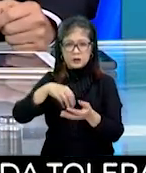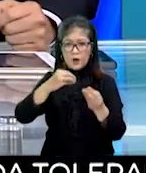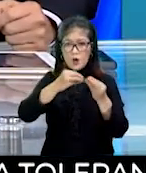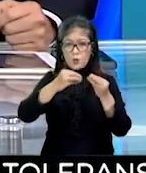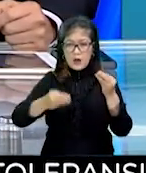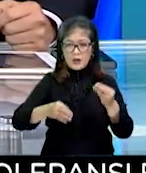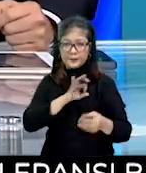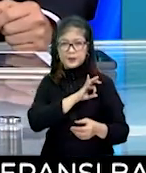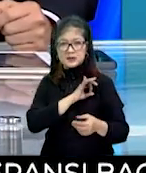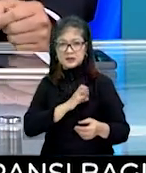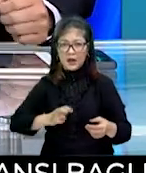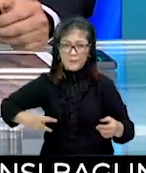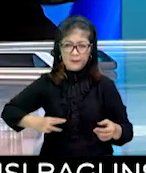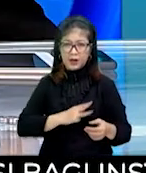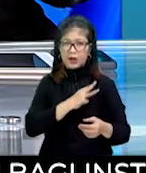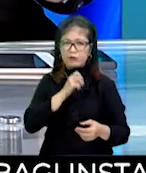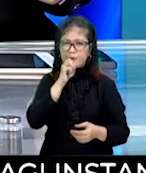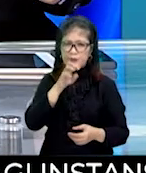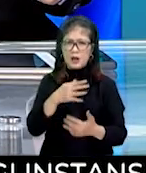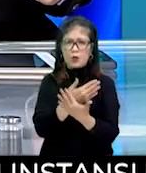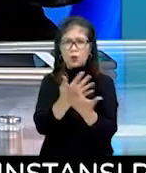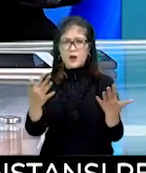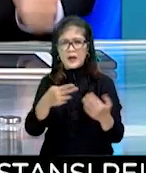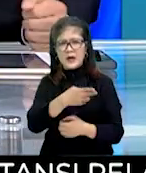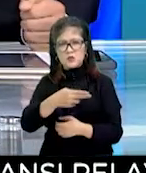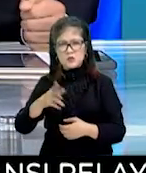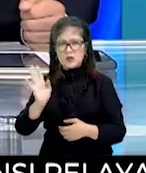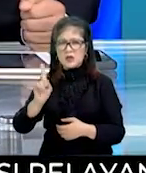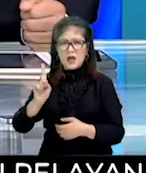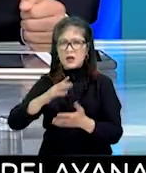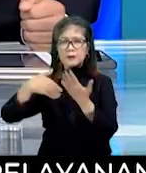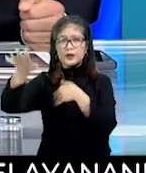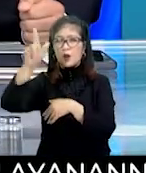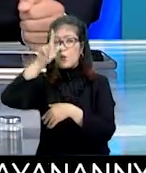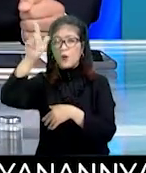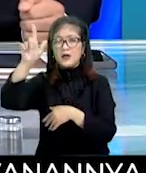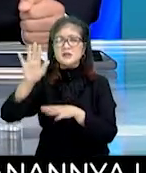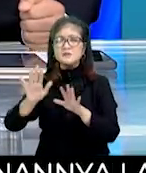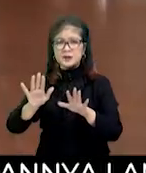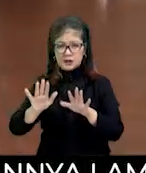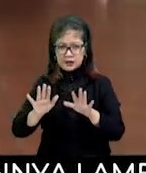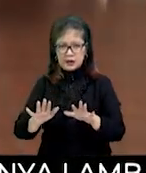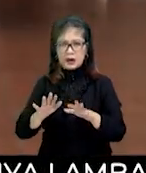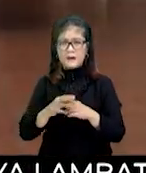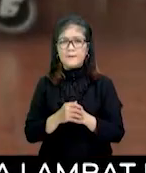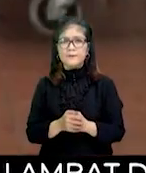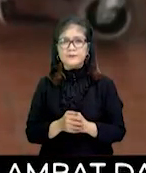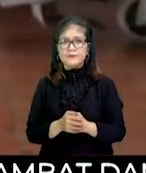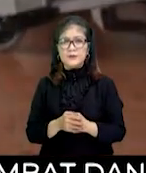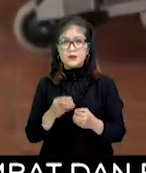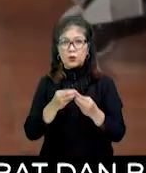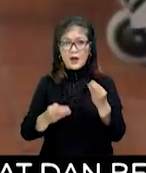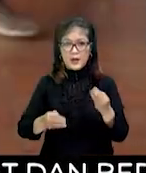Wakil Presiden Ma'ruf Amin mengatakan warga negara Indonesia dilarang keluar negeri untuk sementara waktu. Wakil Presiden mengatakan pemerintah daerah